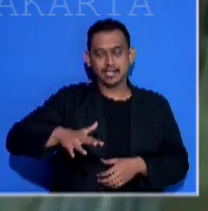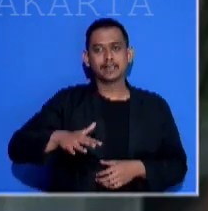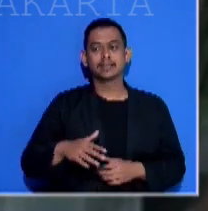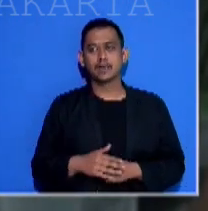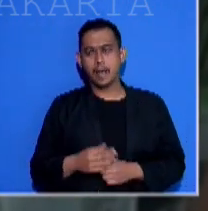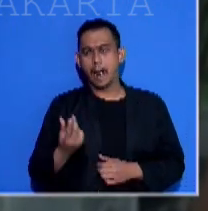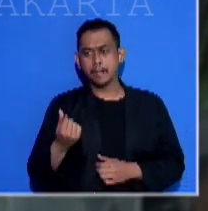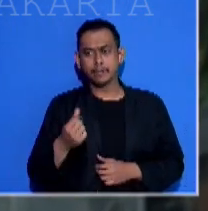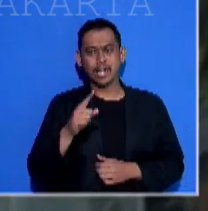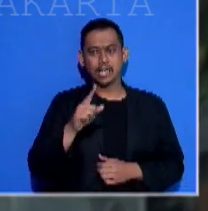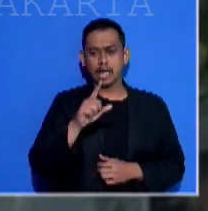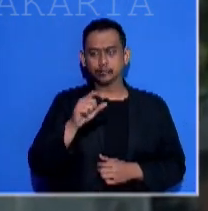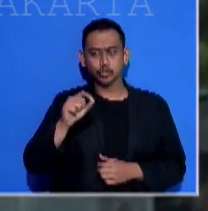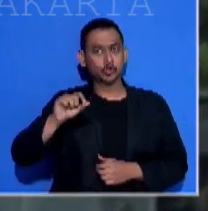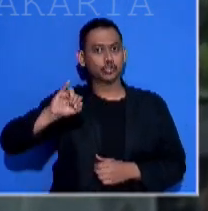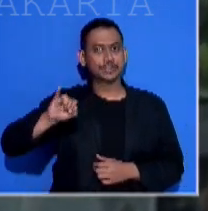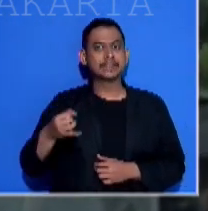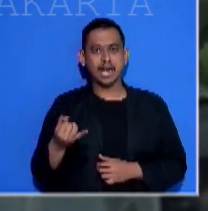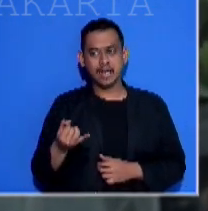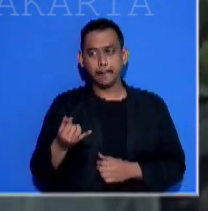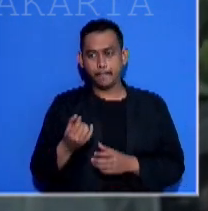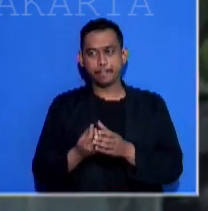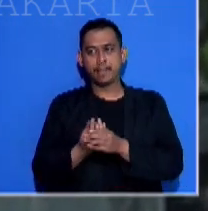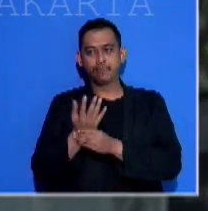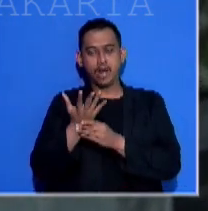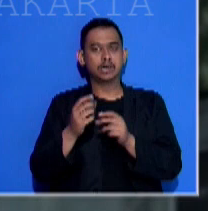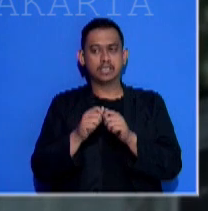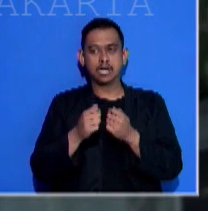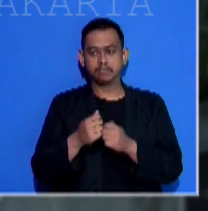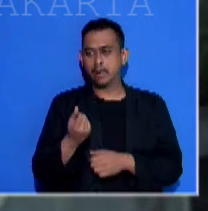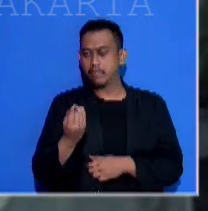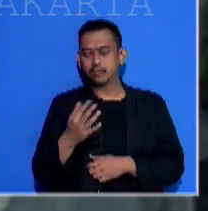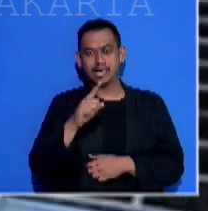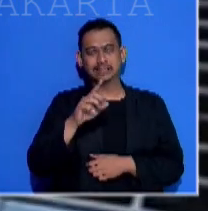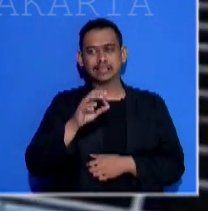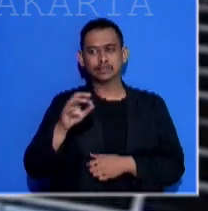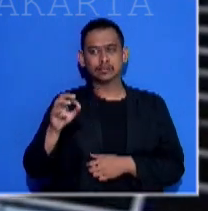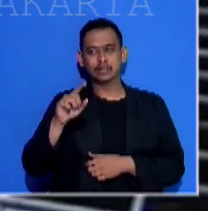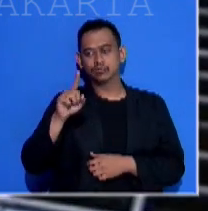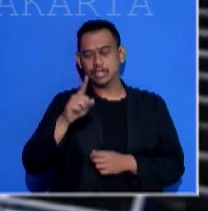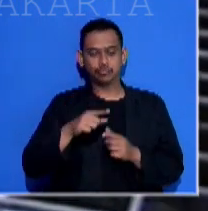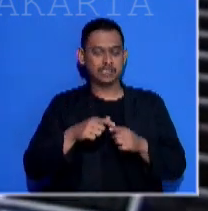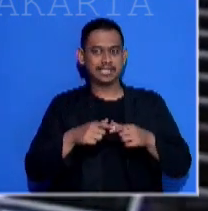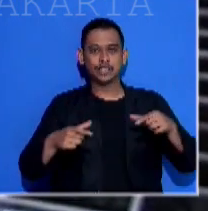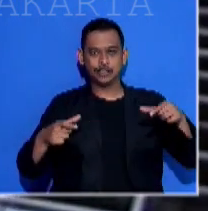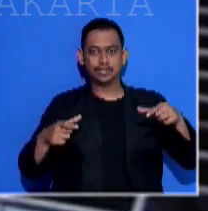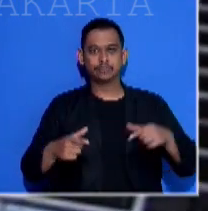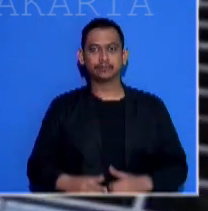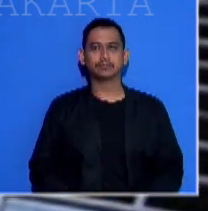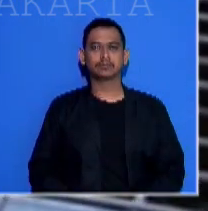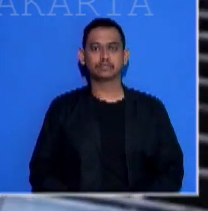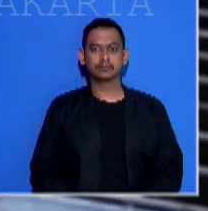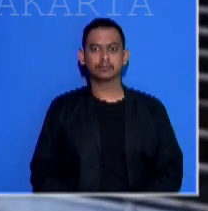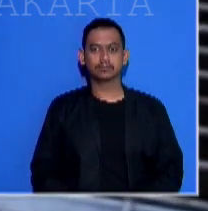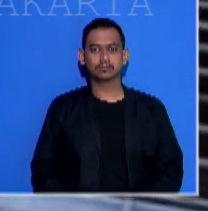atusan yuto rupiah. Sawetawis winehipun ugi ngancé atusan ewu rupiah saben ijinipun. Gus Anto nambahaken kajawi gadah